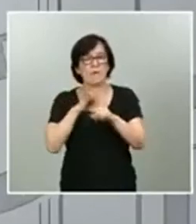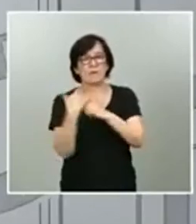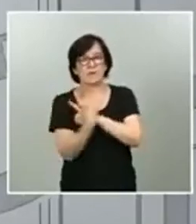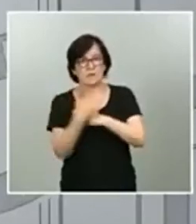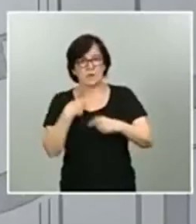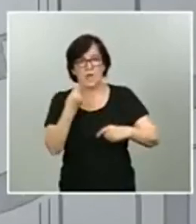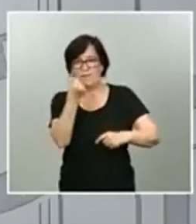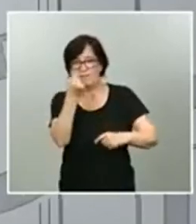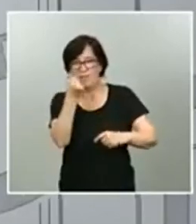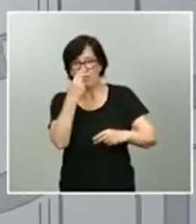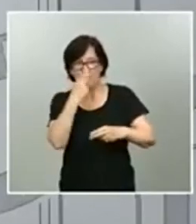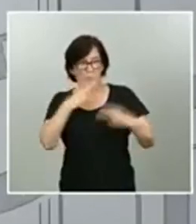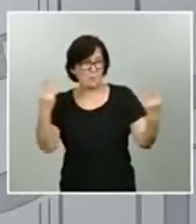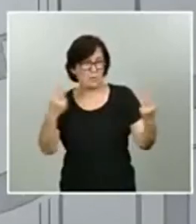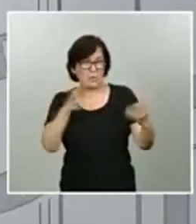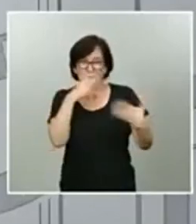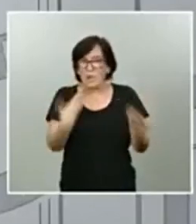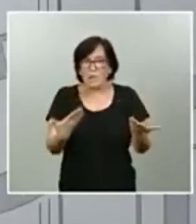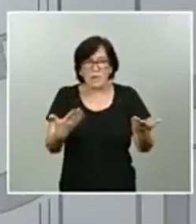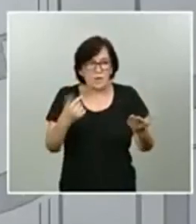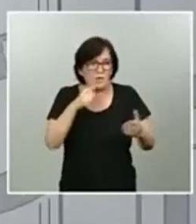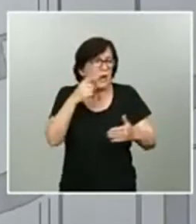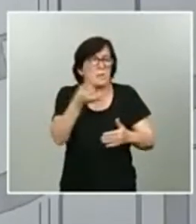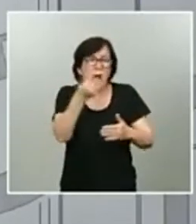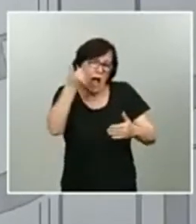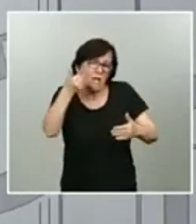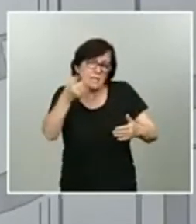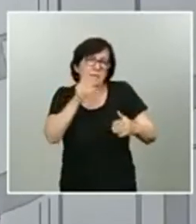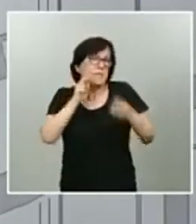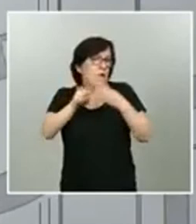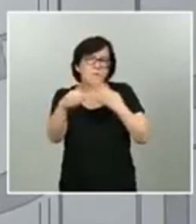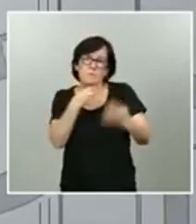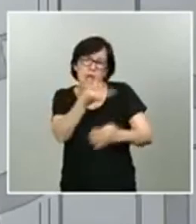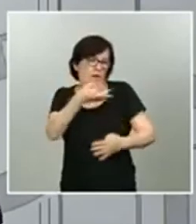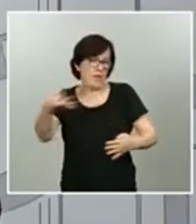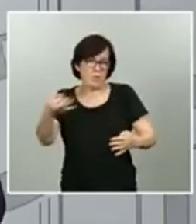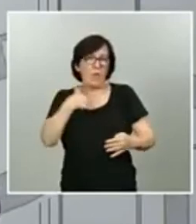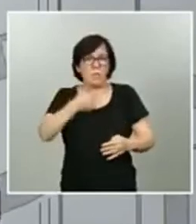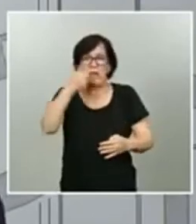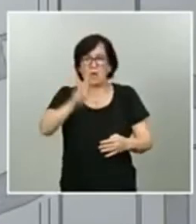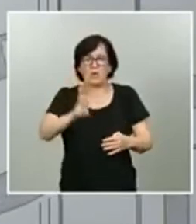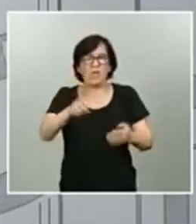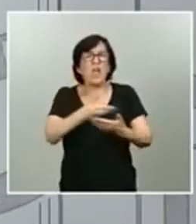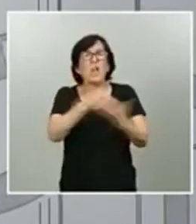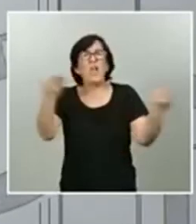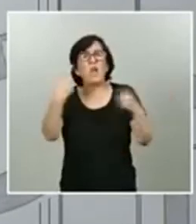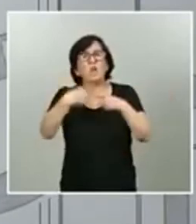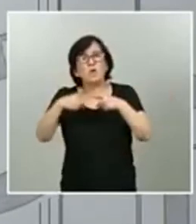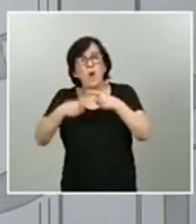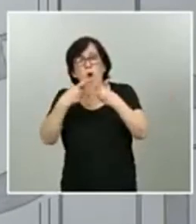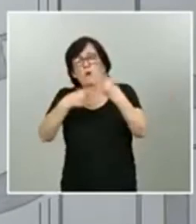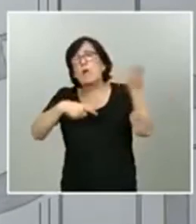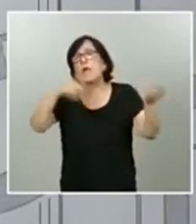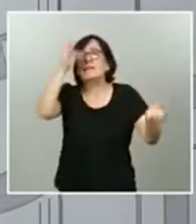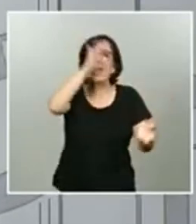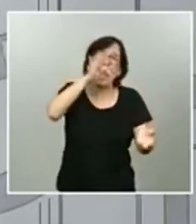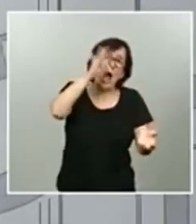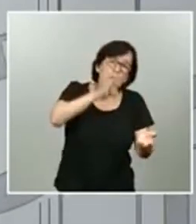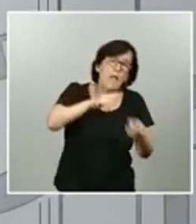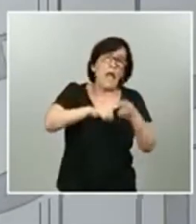corretto, più trasparente e più utile. Poi tutto il resto sono dibattiti che ci stanno, continuiamo a farli. Ma la mia risposta sarà